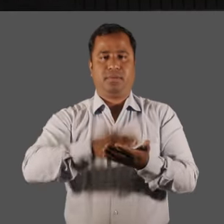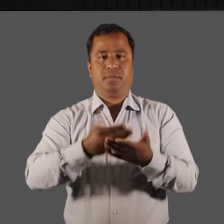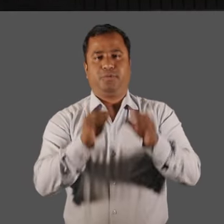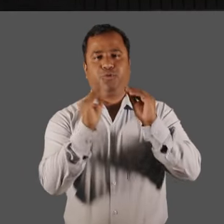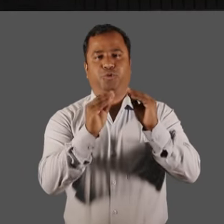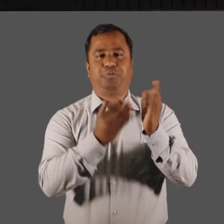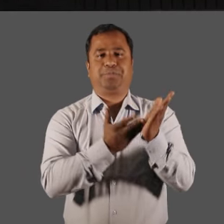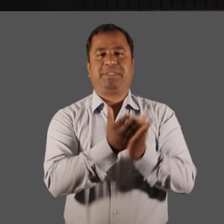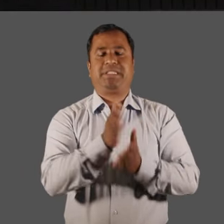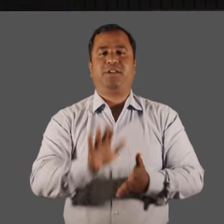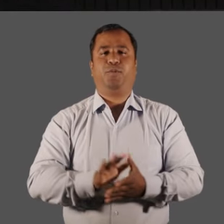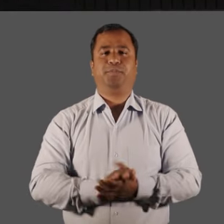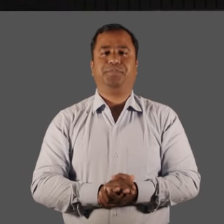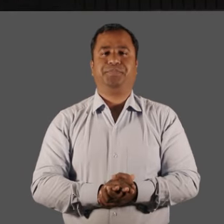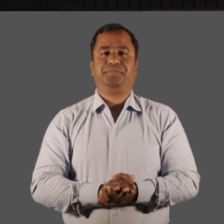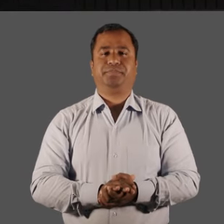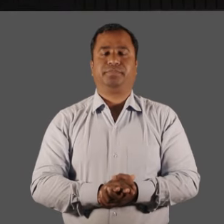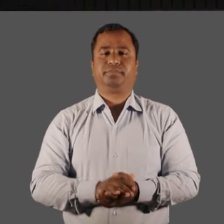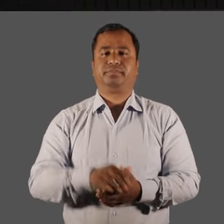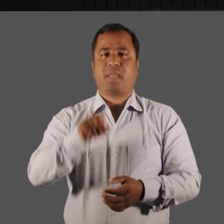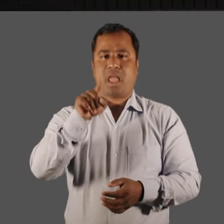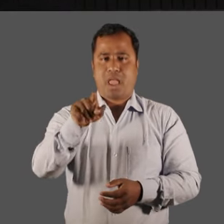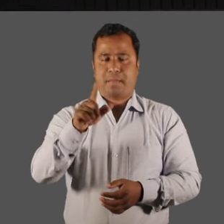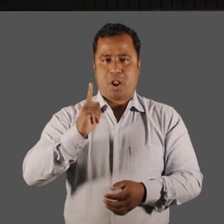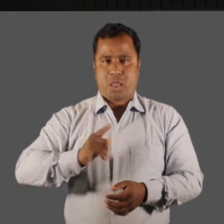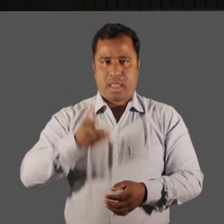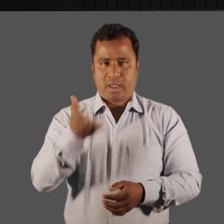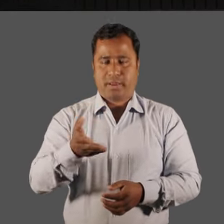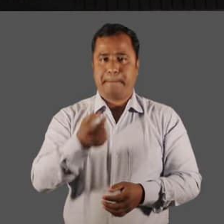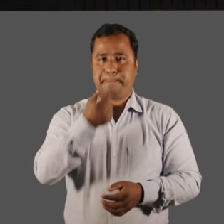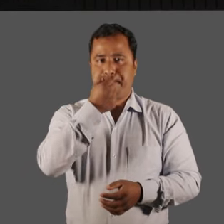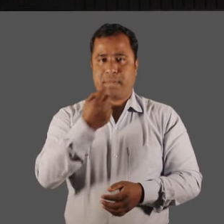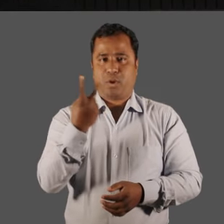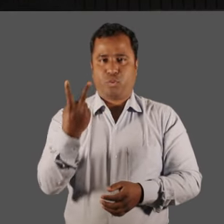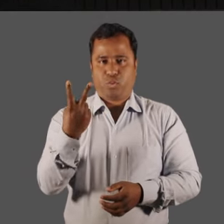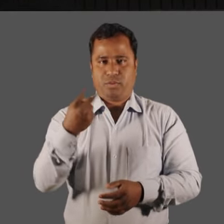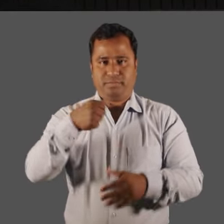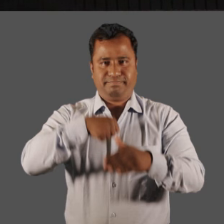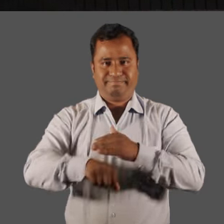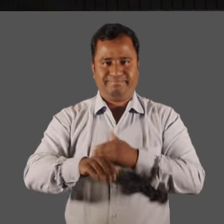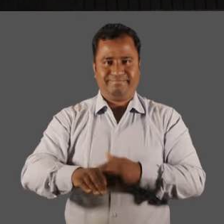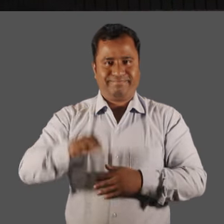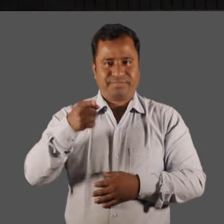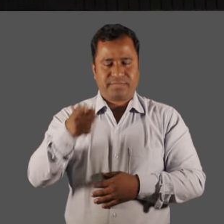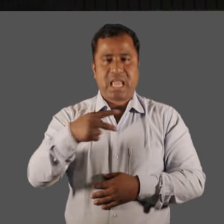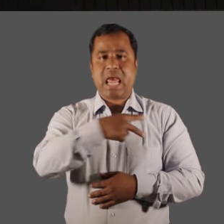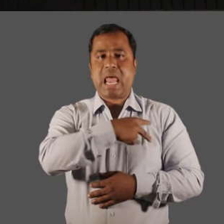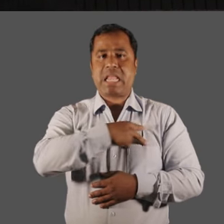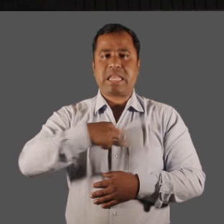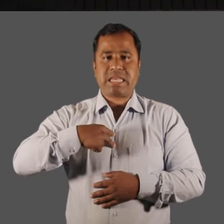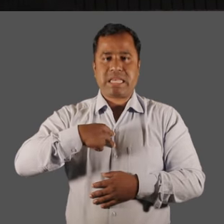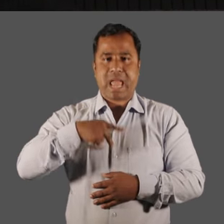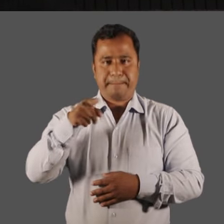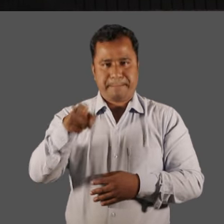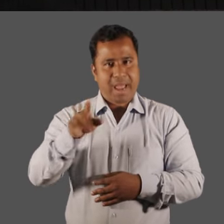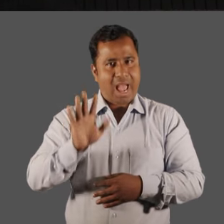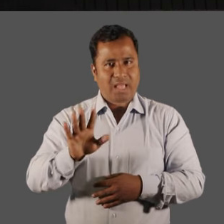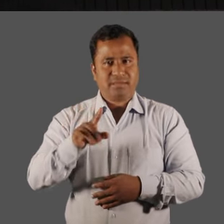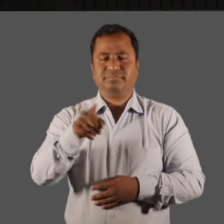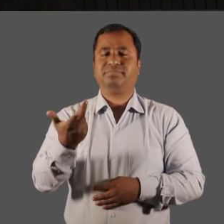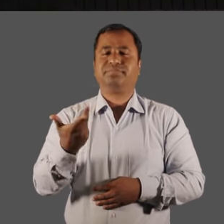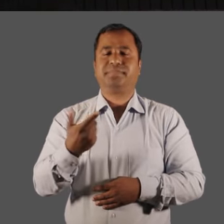তো দুইটা মেয়ে আছে, তাদের তো নামও আছে। নিশ্চয়ই ওই নামের বাইরেও আমরা অনেক সময়